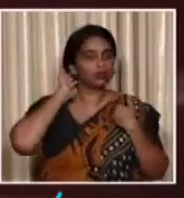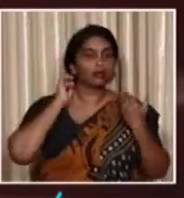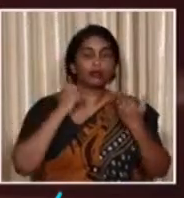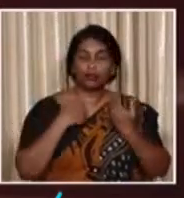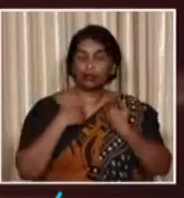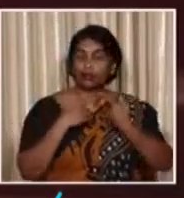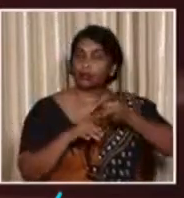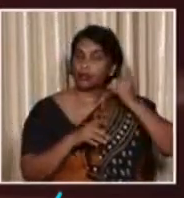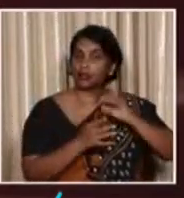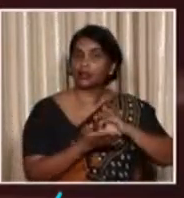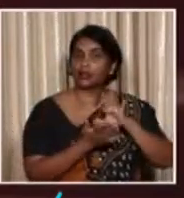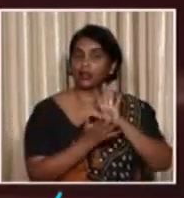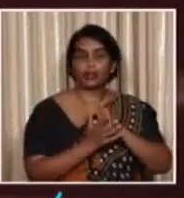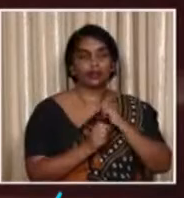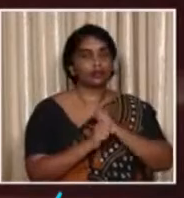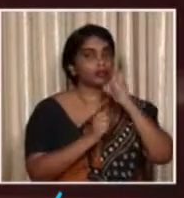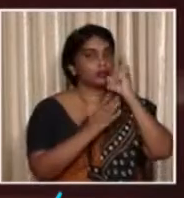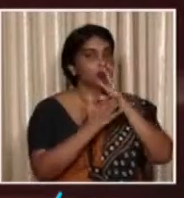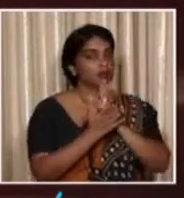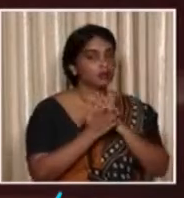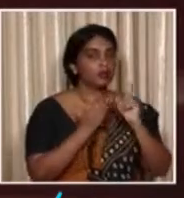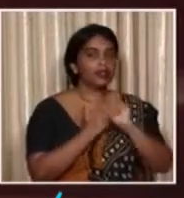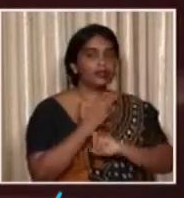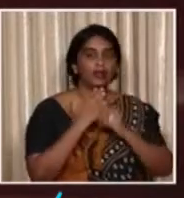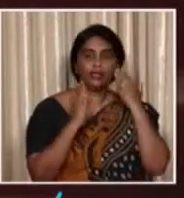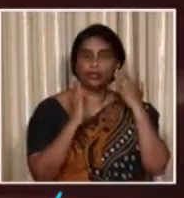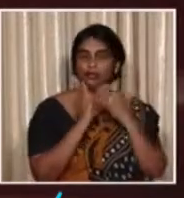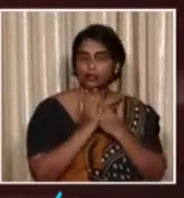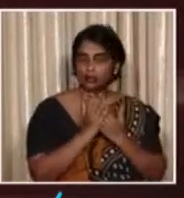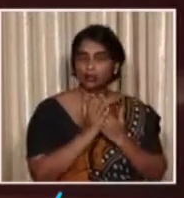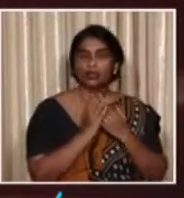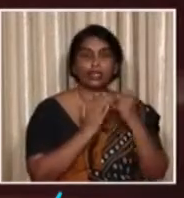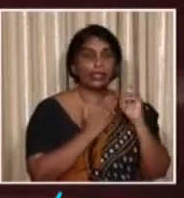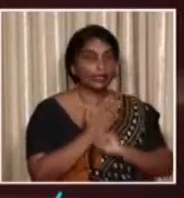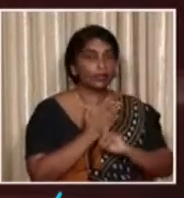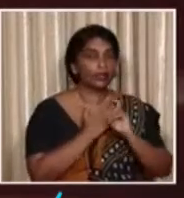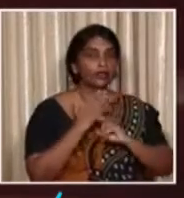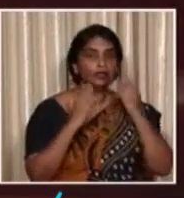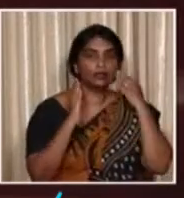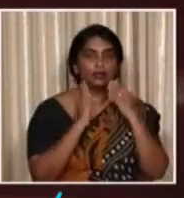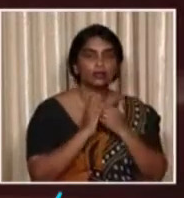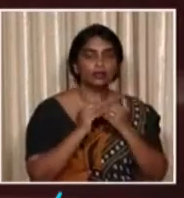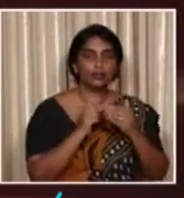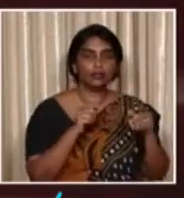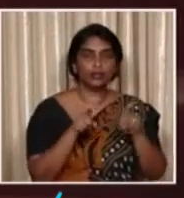අපි සම්මත කරගත් ආණ්ඩු ක්‍රම ව්‍යවස්ථාවේ අපි සම්මත කරගත්ත රීතිමාලාව